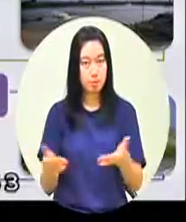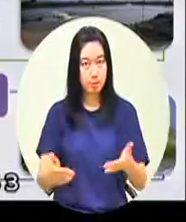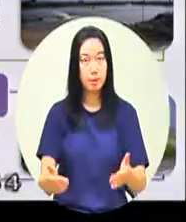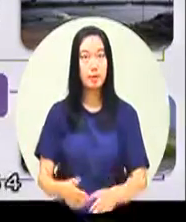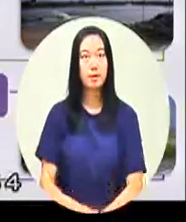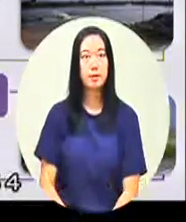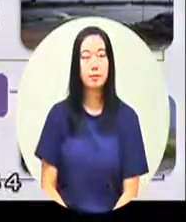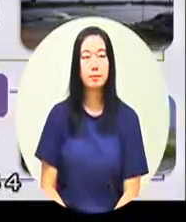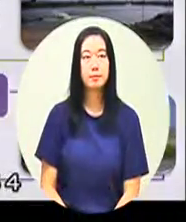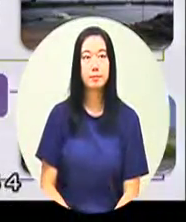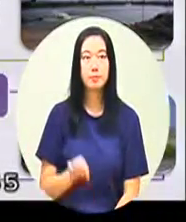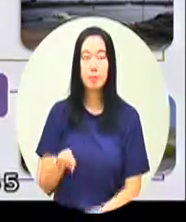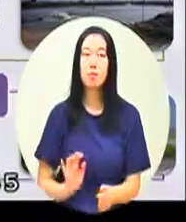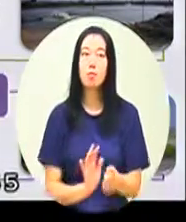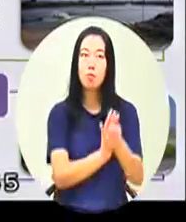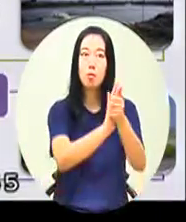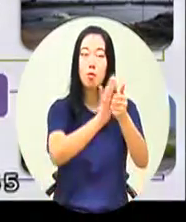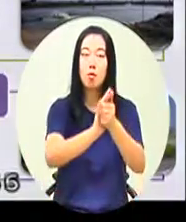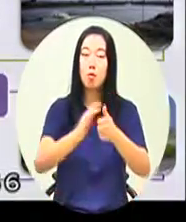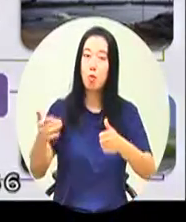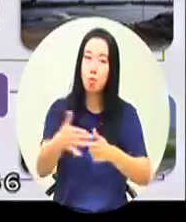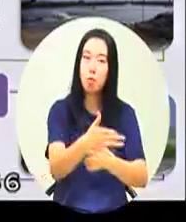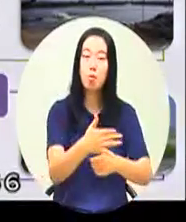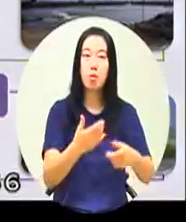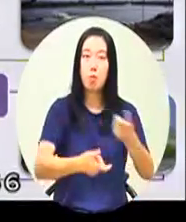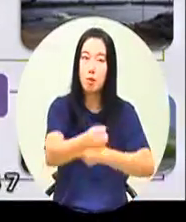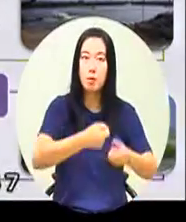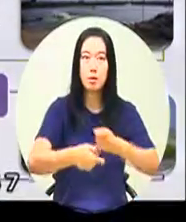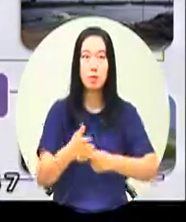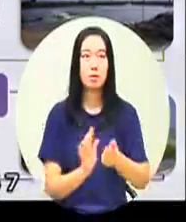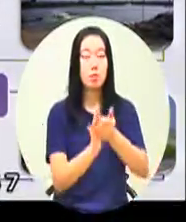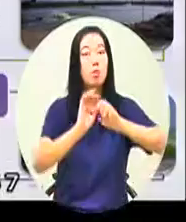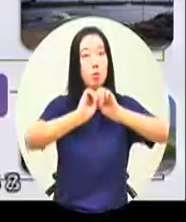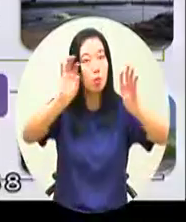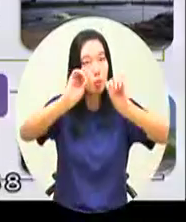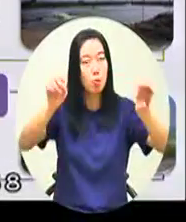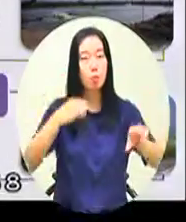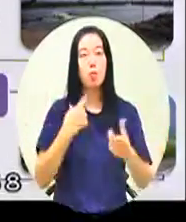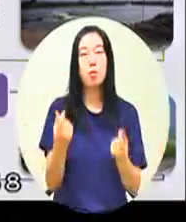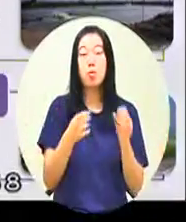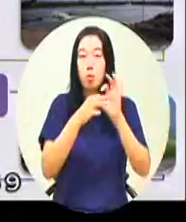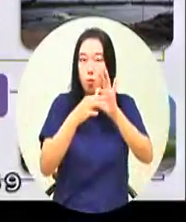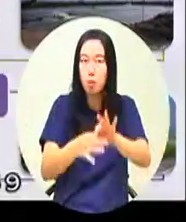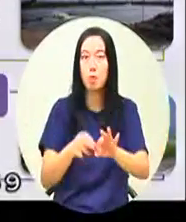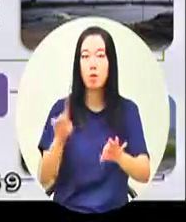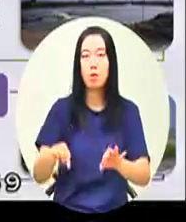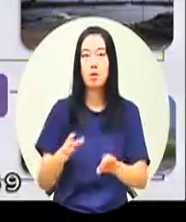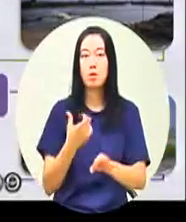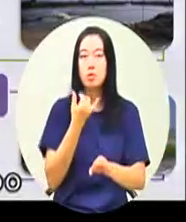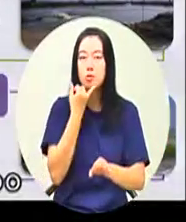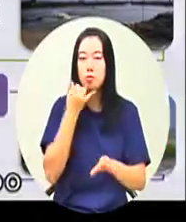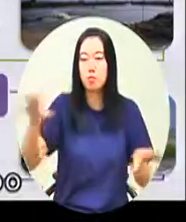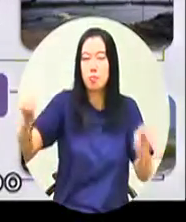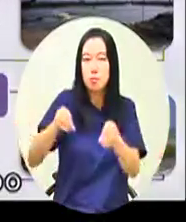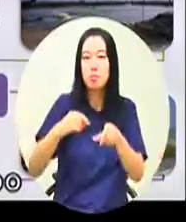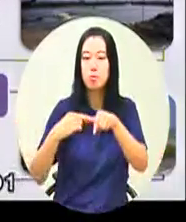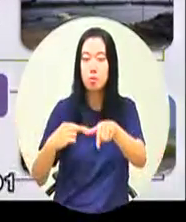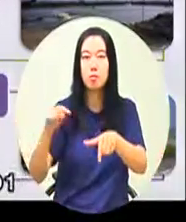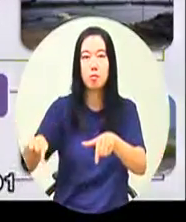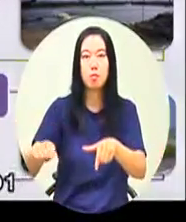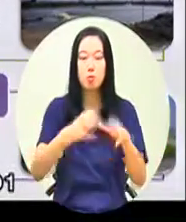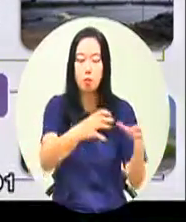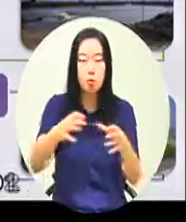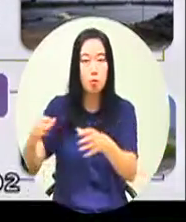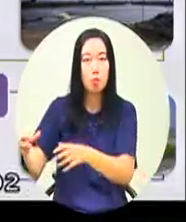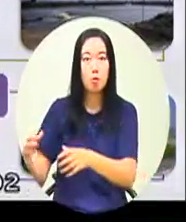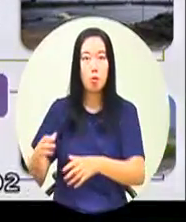另外，在整个推动渔业加值以及加强行销推广方面，我们也会继续媒合更多的通务，并建立整个地方